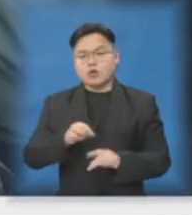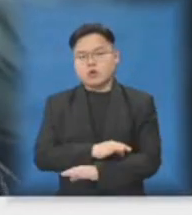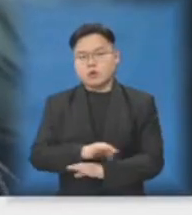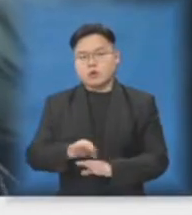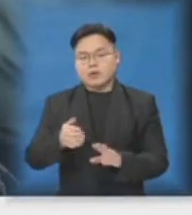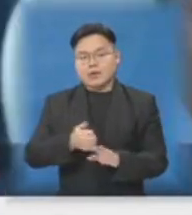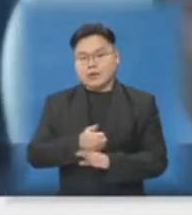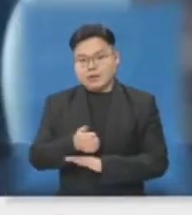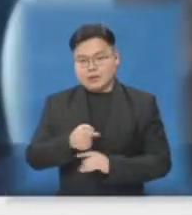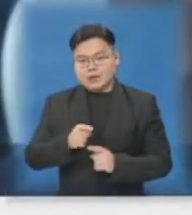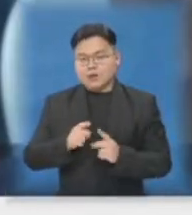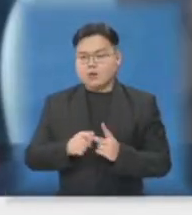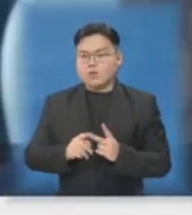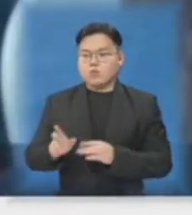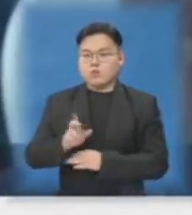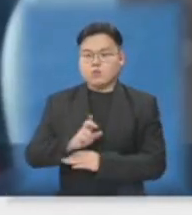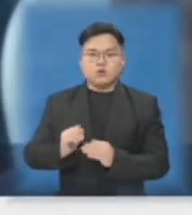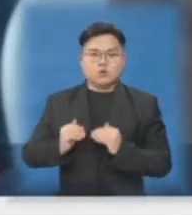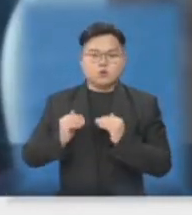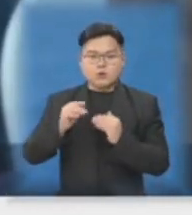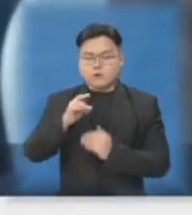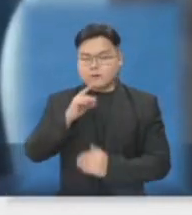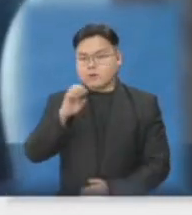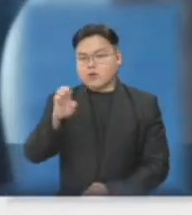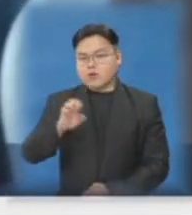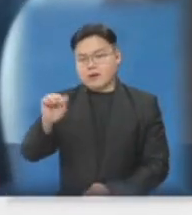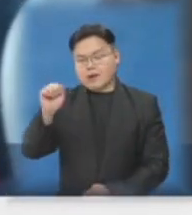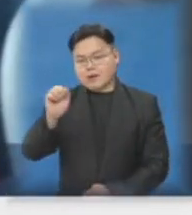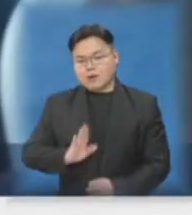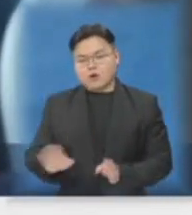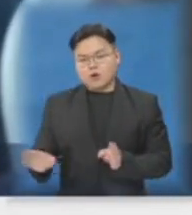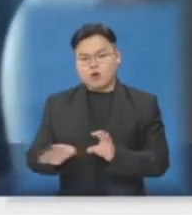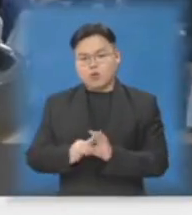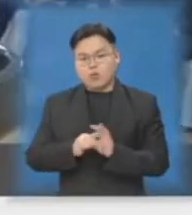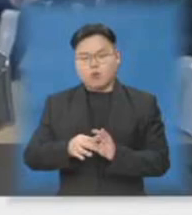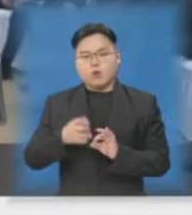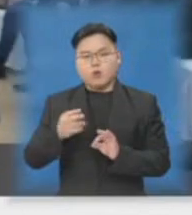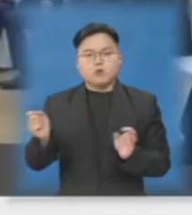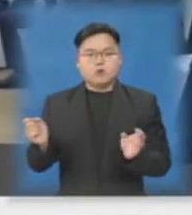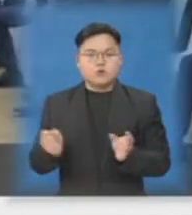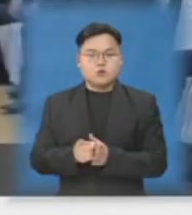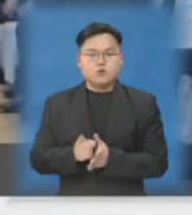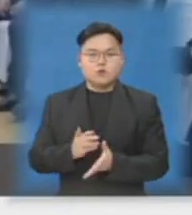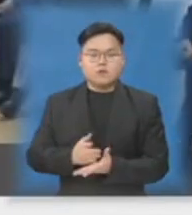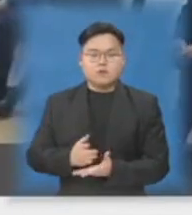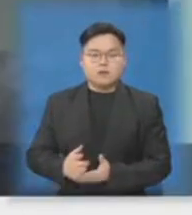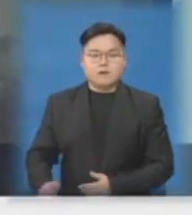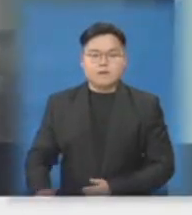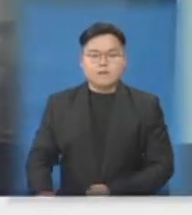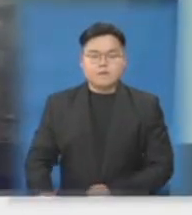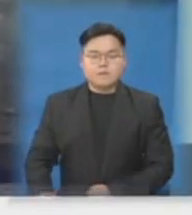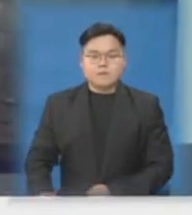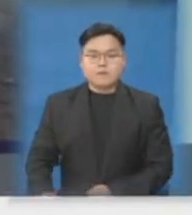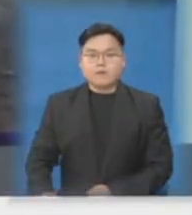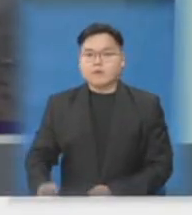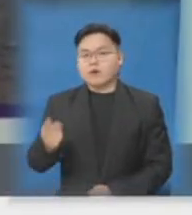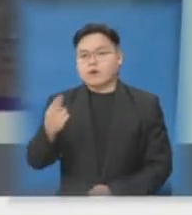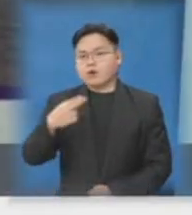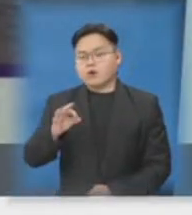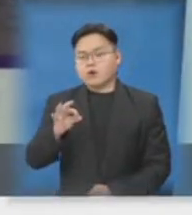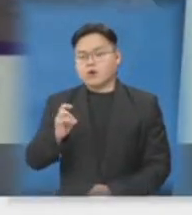жуулчлалд өдөөгөө бүс нутгийг хөгжүүлэхэд мөн Евразийг холбосон автсамын коридорт чухал үүрэгтэй юм. Дорнот аймгийн хувьд